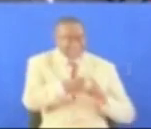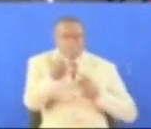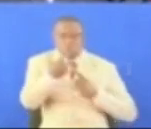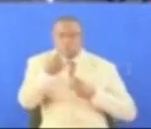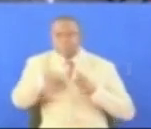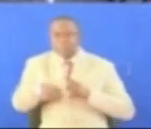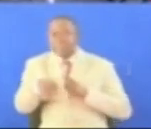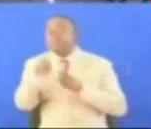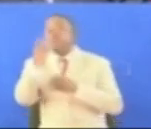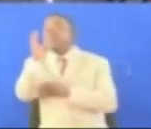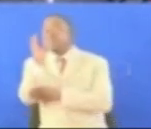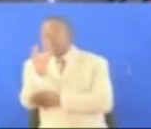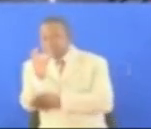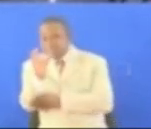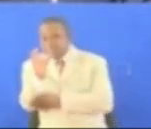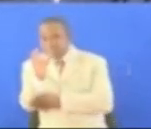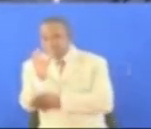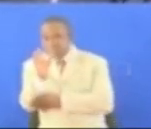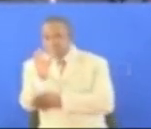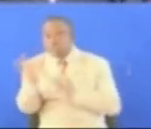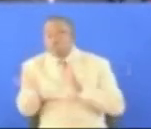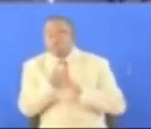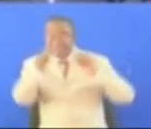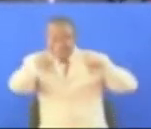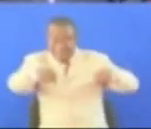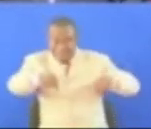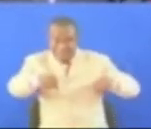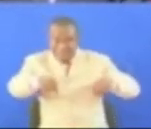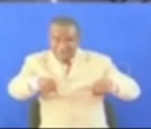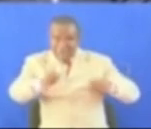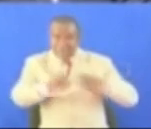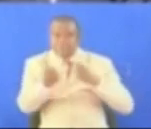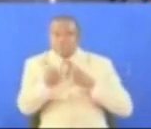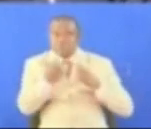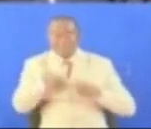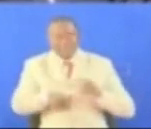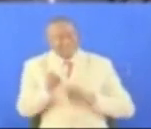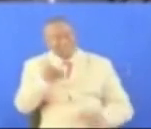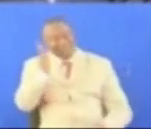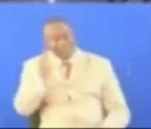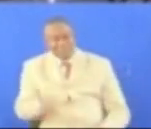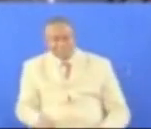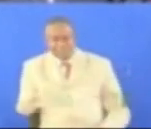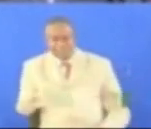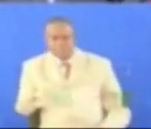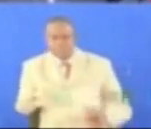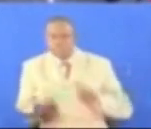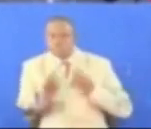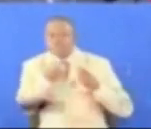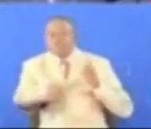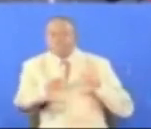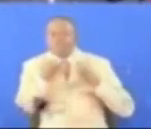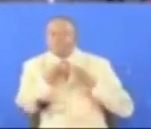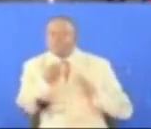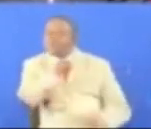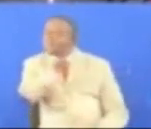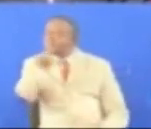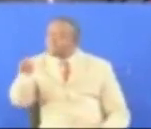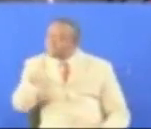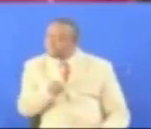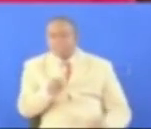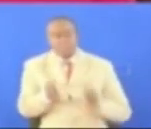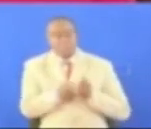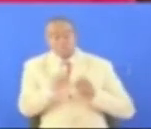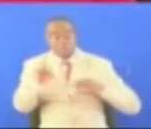Tuyaongelee misikitini, tunaanza hapa bungeni, tuyaongelee serikalini, tuyaongelee kwenye familia zetu.